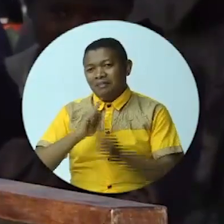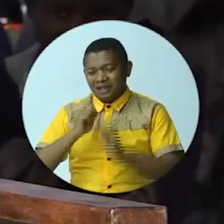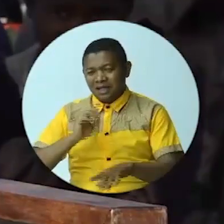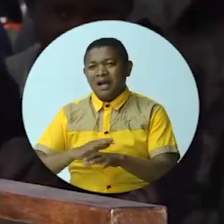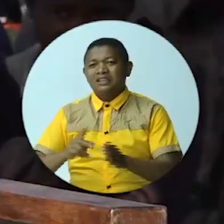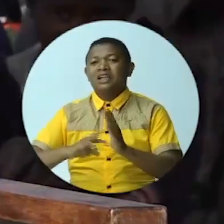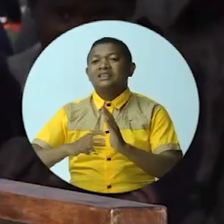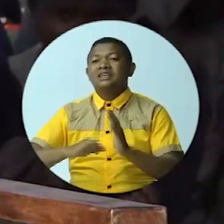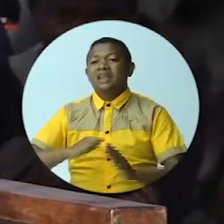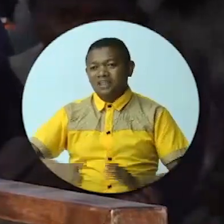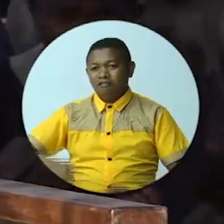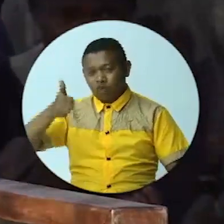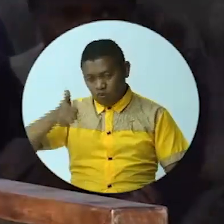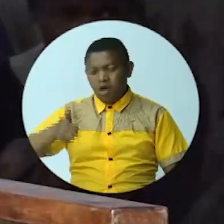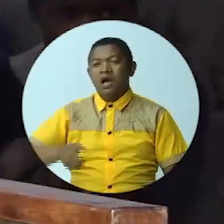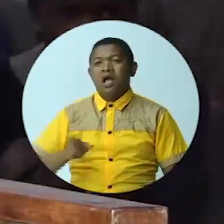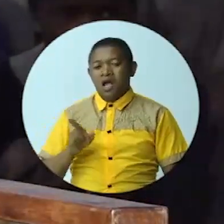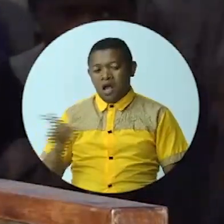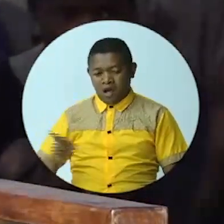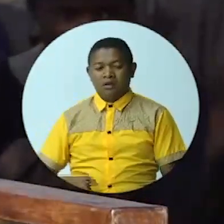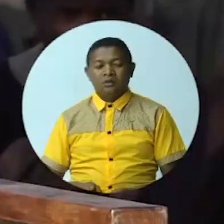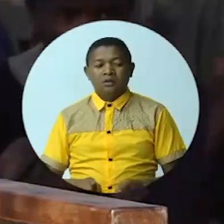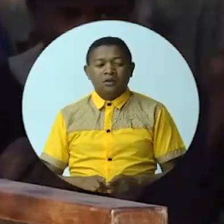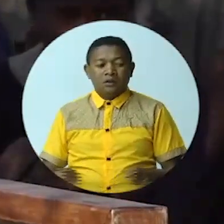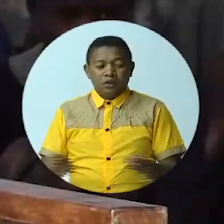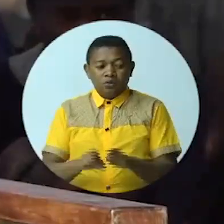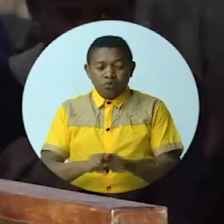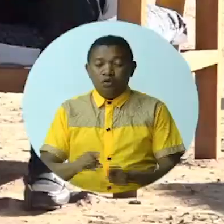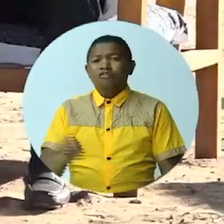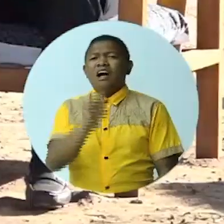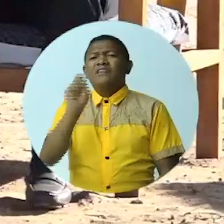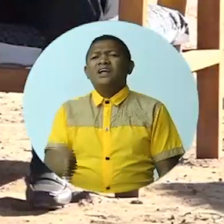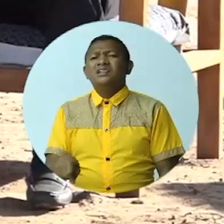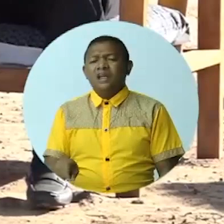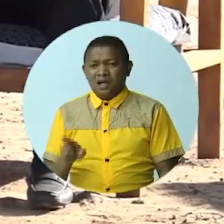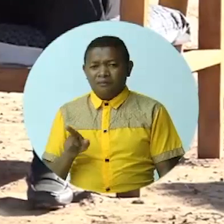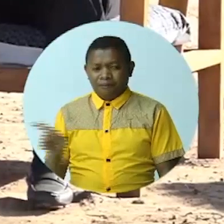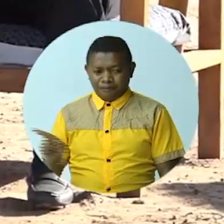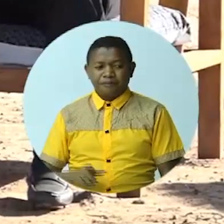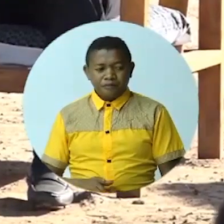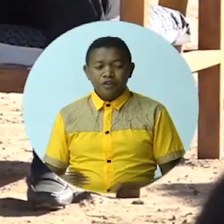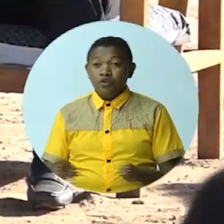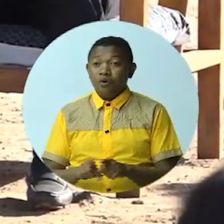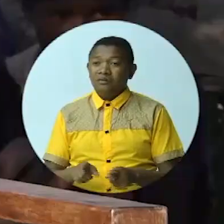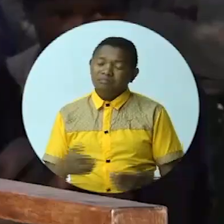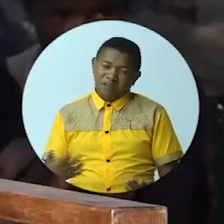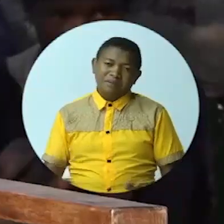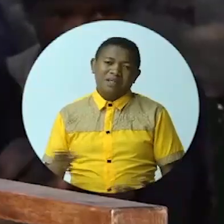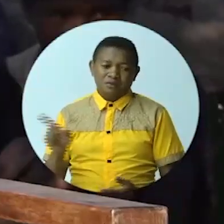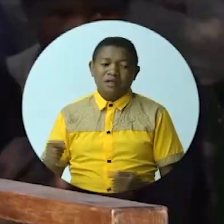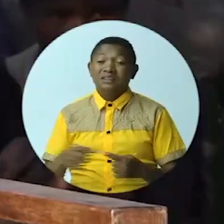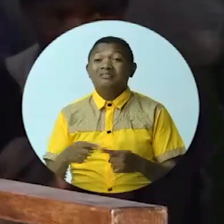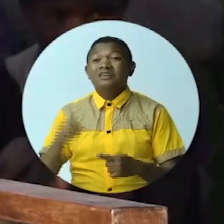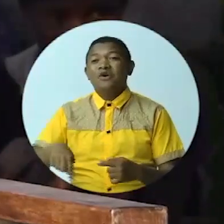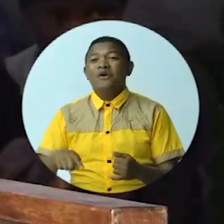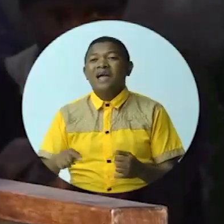ireo fantanina sy mampiahiany mponina aty amin'ny tapany atsimon'ny nosy isika fa amaraparana antsika ny fandaharana dia anaty